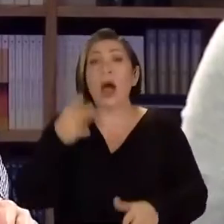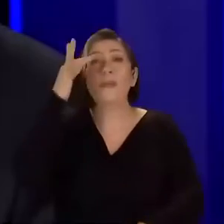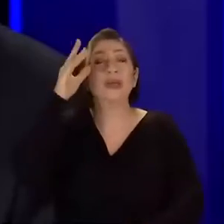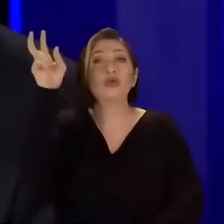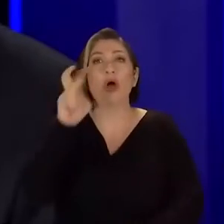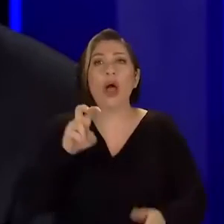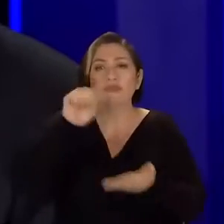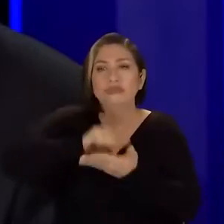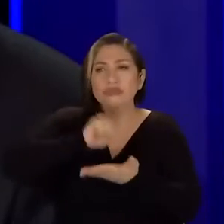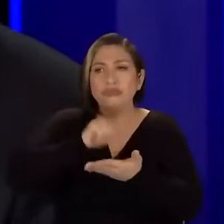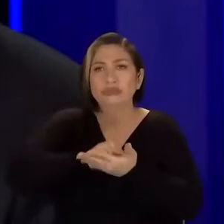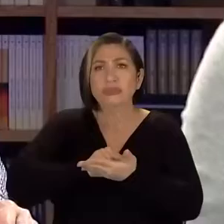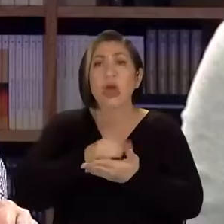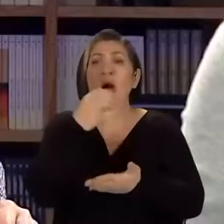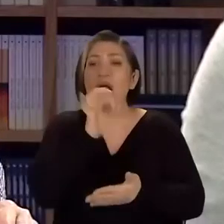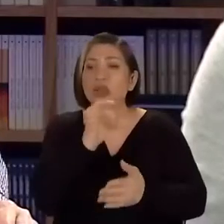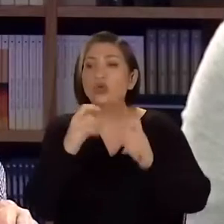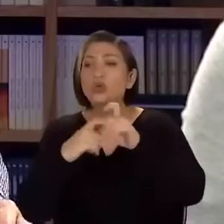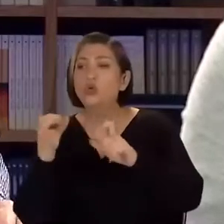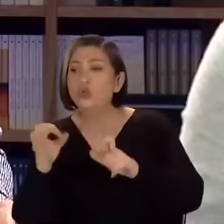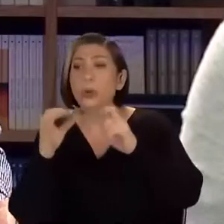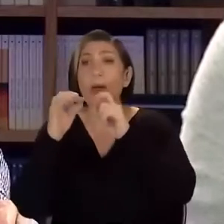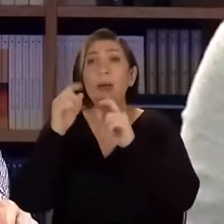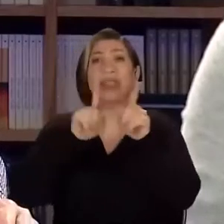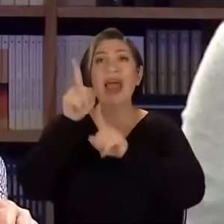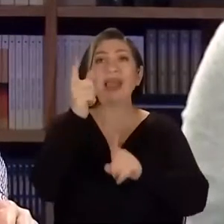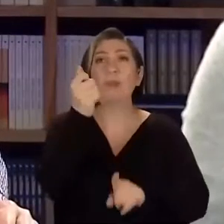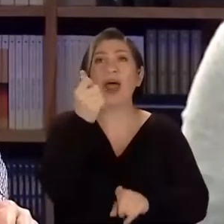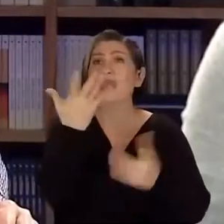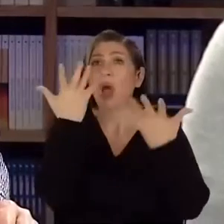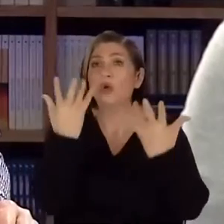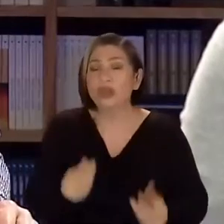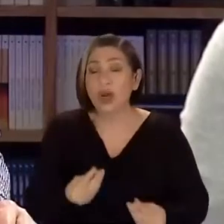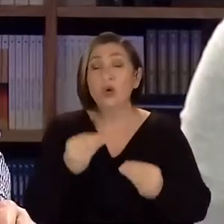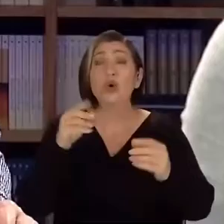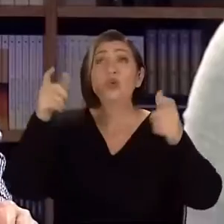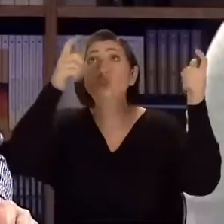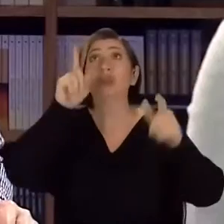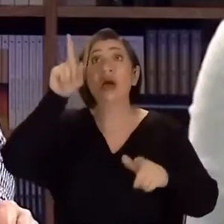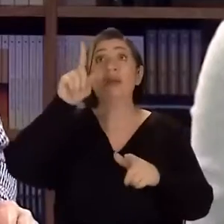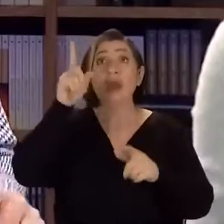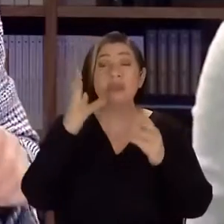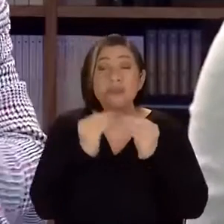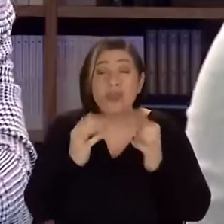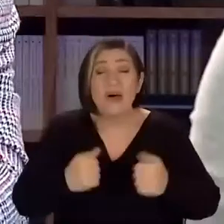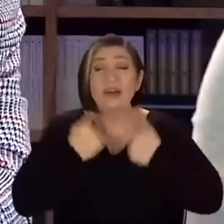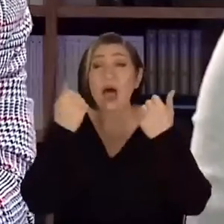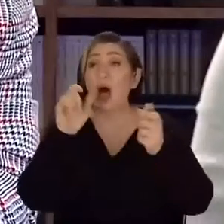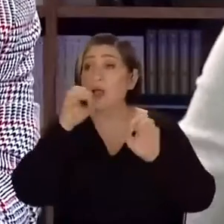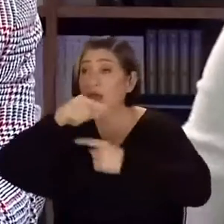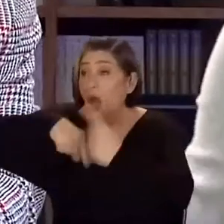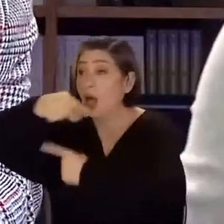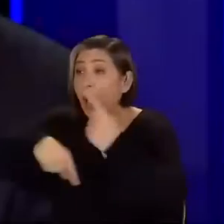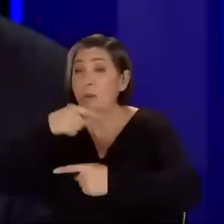dolar basıyor. Altın, gümüş, Bitcoin ne olacak? Uzayda devasa altın keşfi ve fiyatlar düşer mi